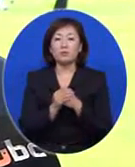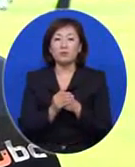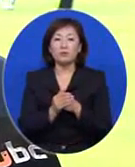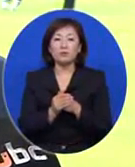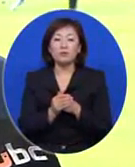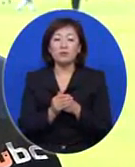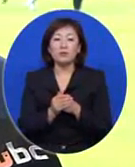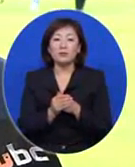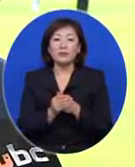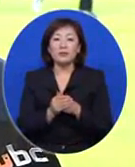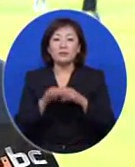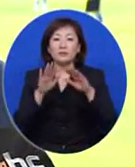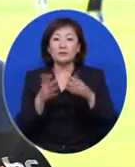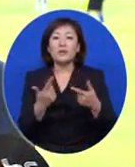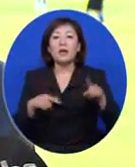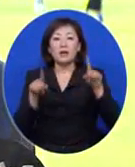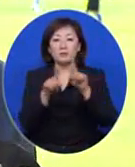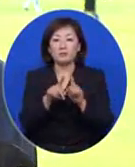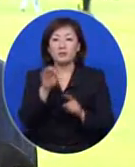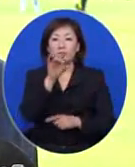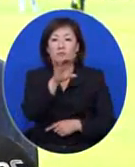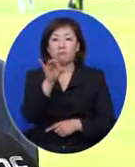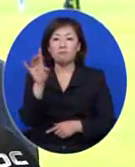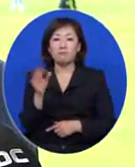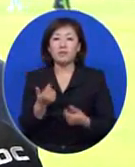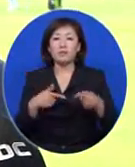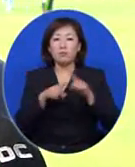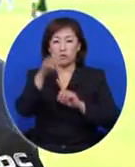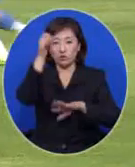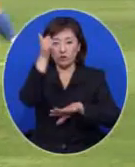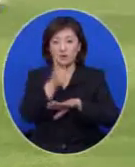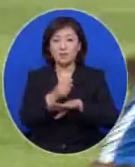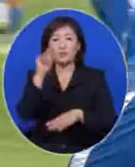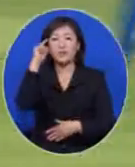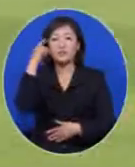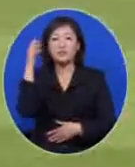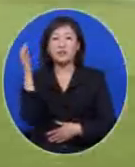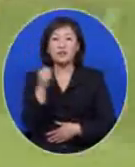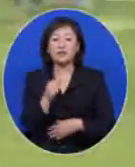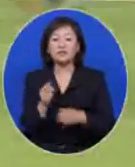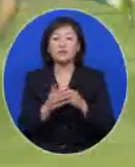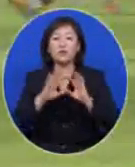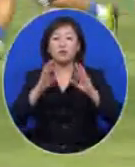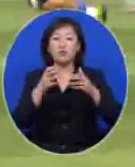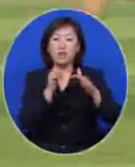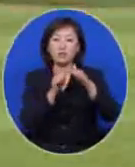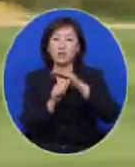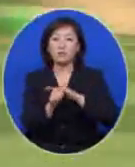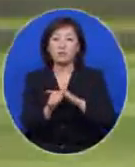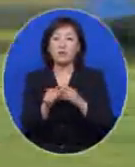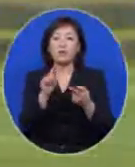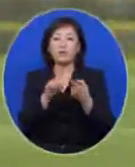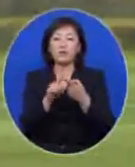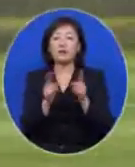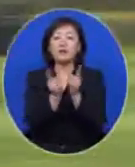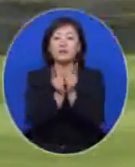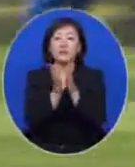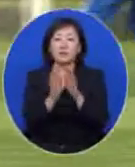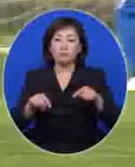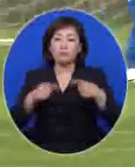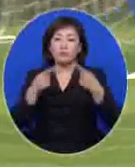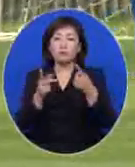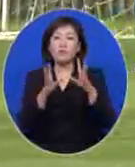우리는 이제 한 게임 한 게임이 결승전으로 생각을 하고. 국가대표 등 스타 플레이어들이